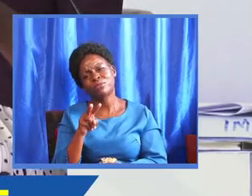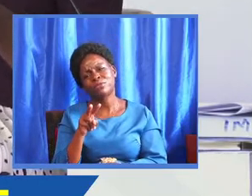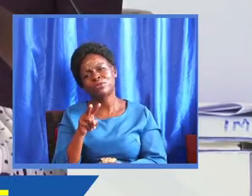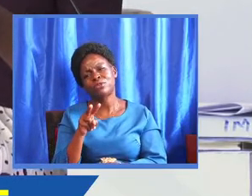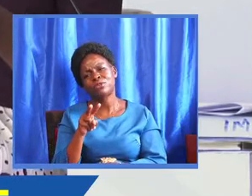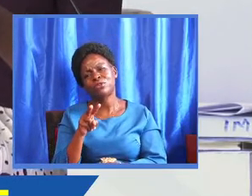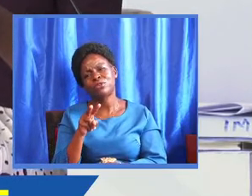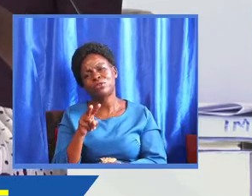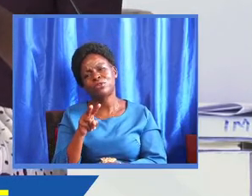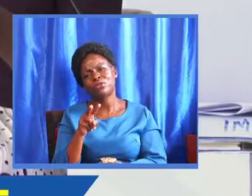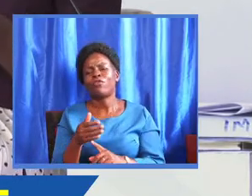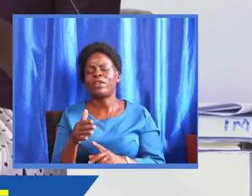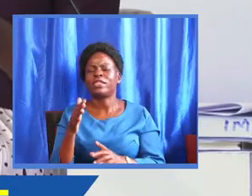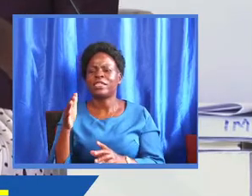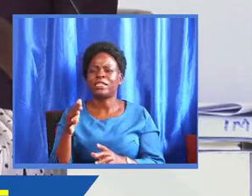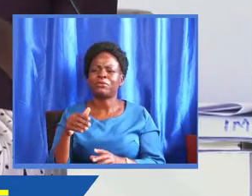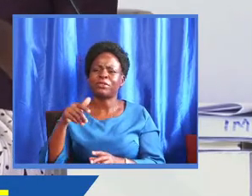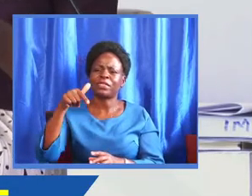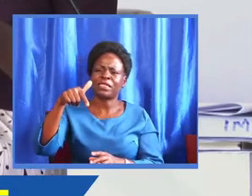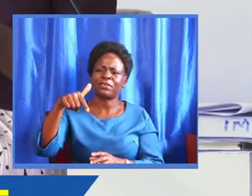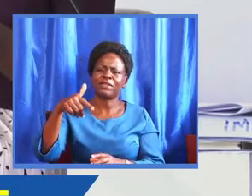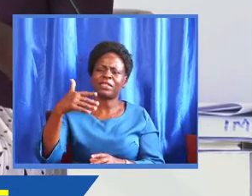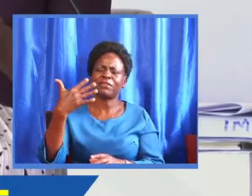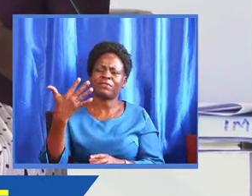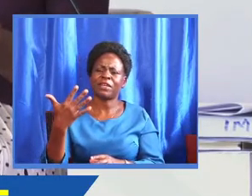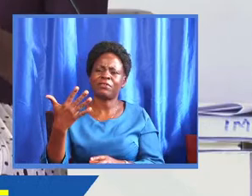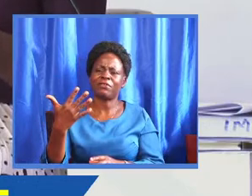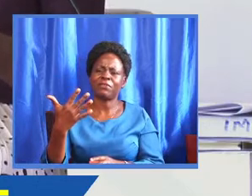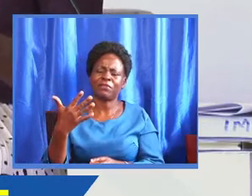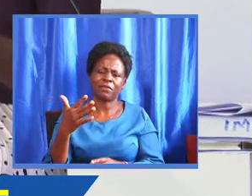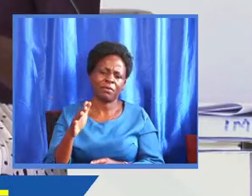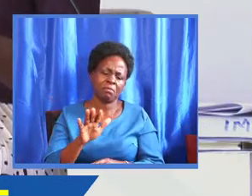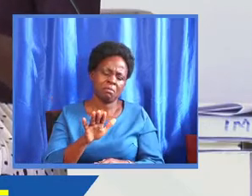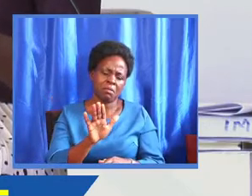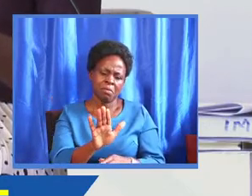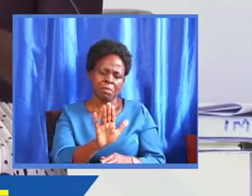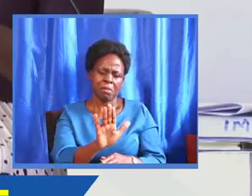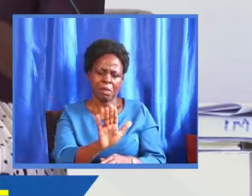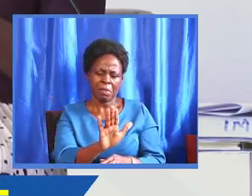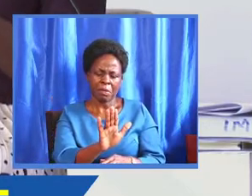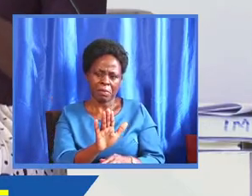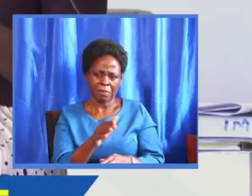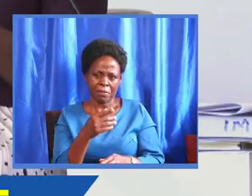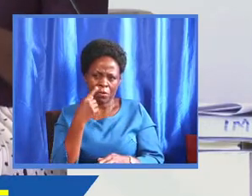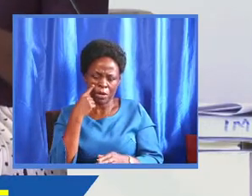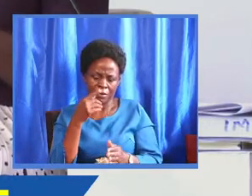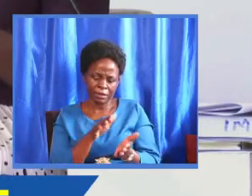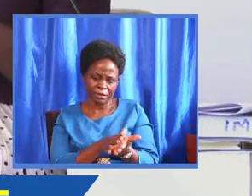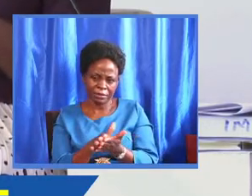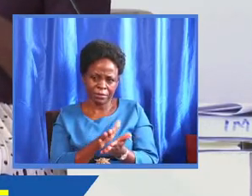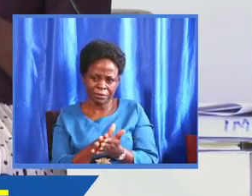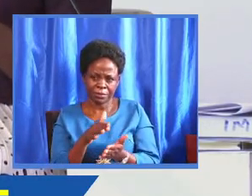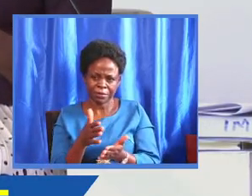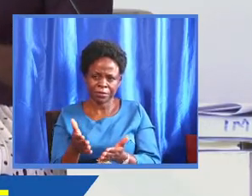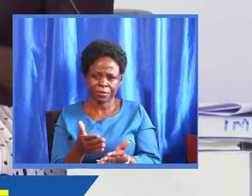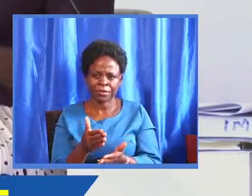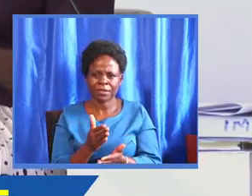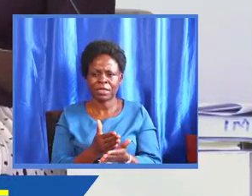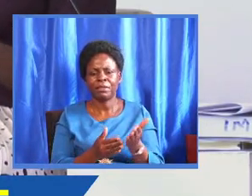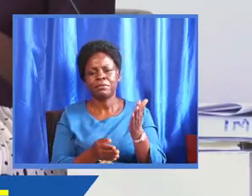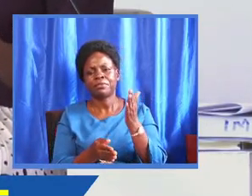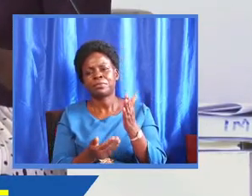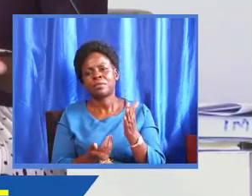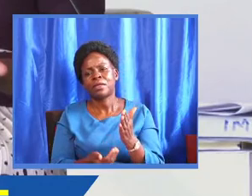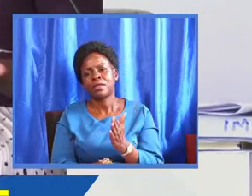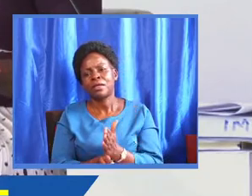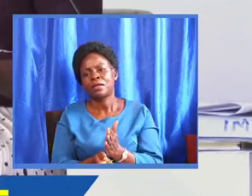ofunya kinene kubanga ensanvu mwetana ezo. Zezi kuweredwa. Okulaba ensaasaanya yo abamu kizimbe kiyinza okubanga kipya